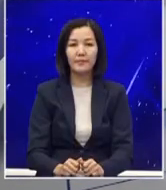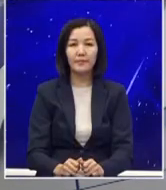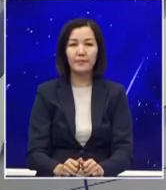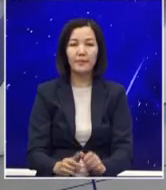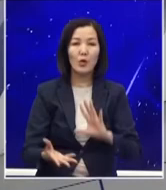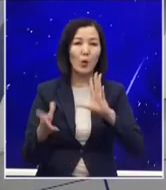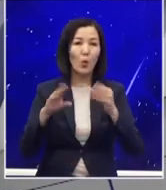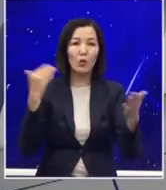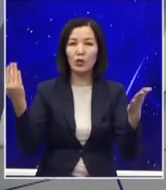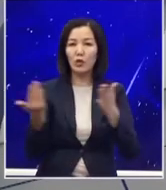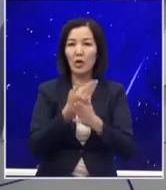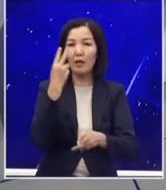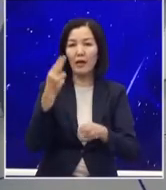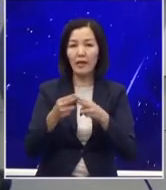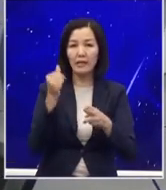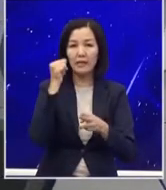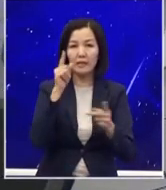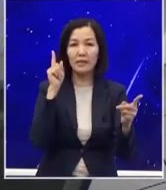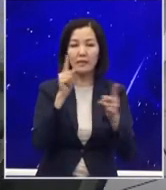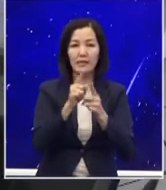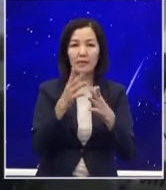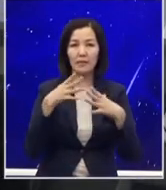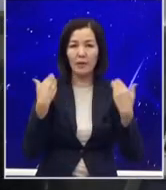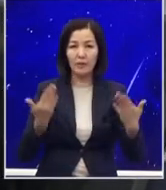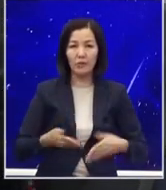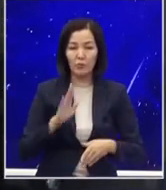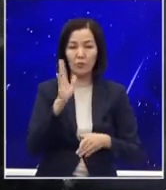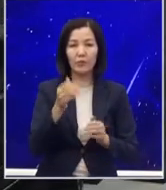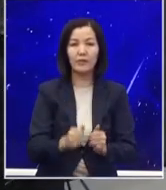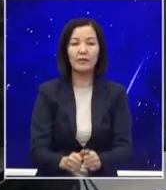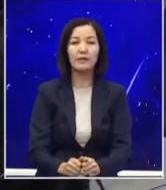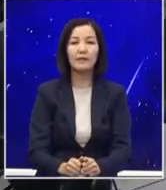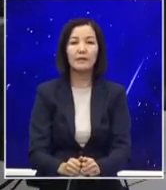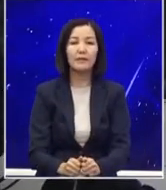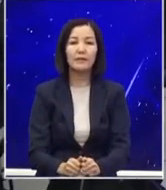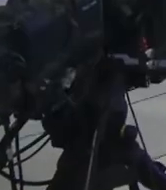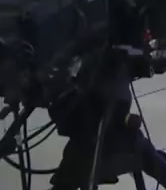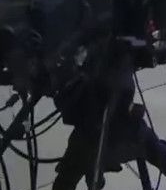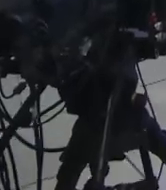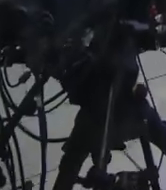Қадірменді көрермен, бүгінгі айтар ақпараттар легі осындай болды. Келер күні амандықты саулықта қауышайық.